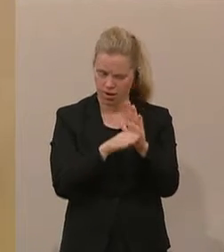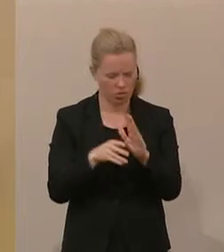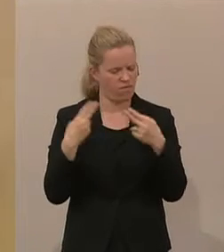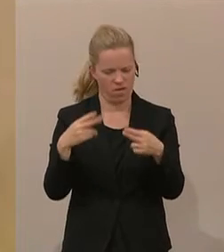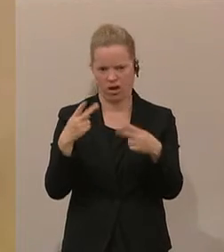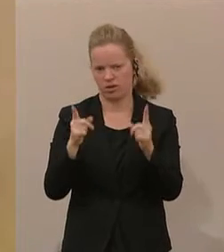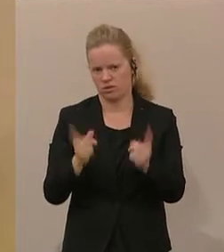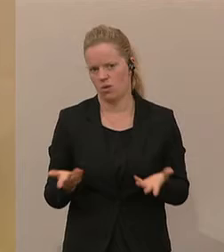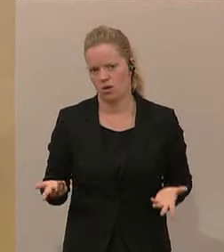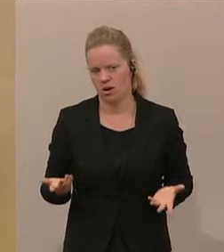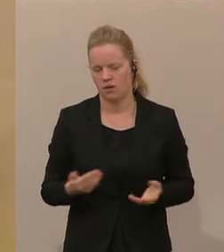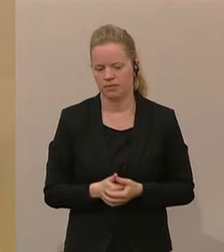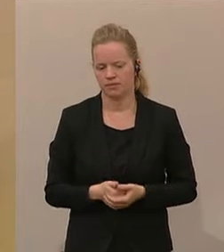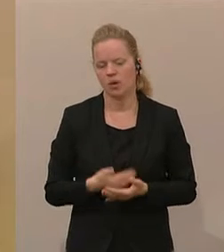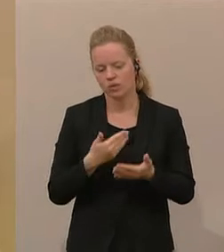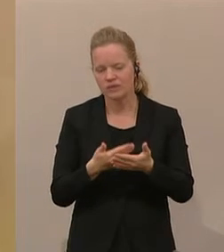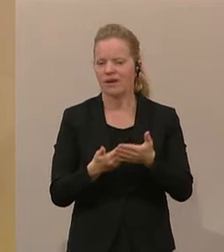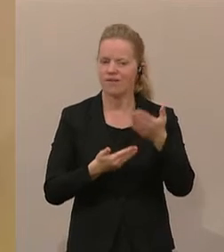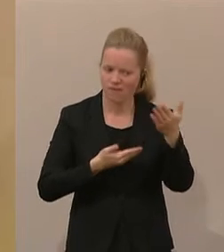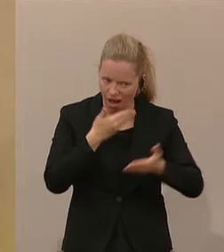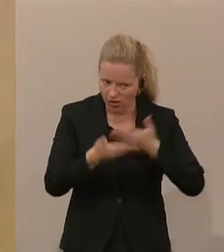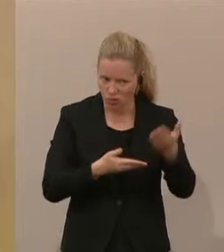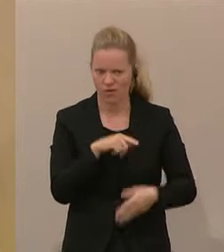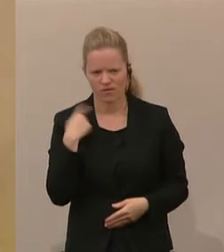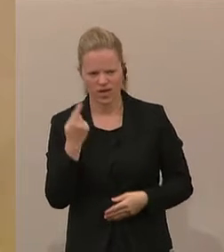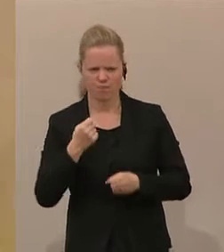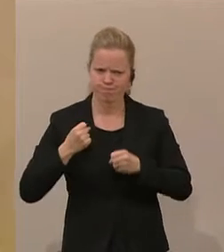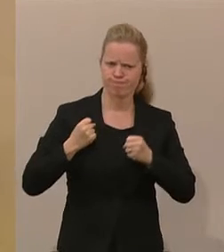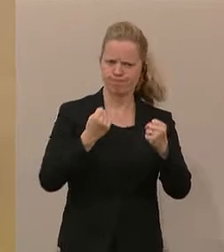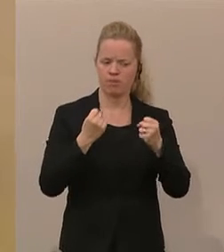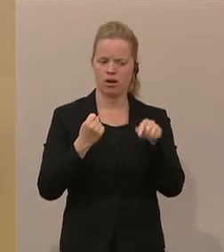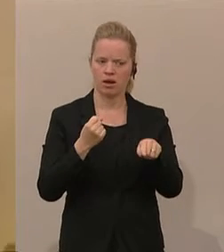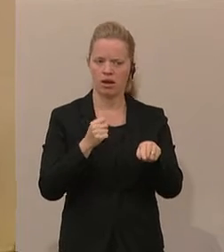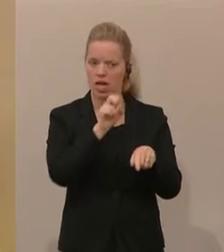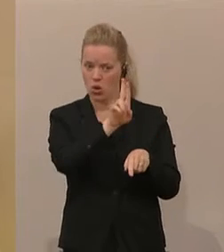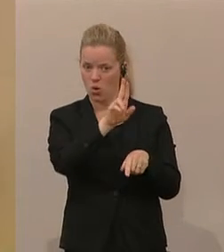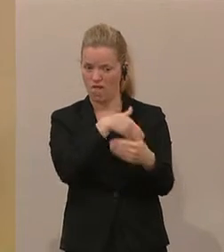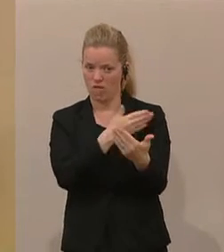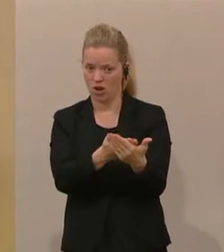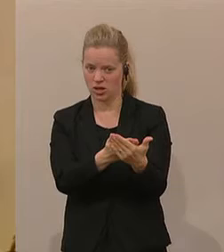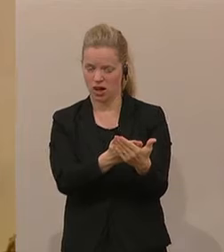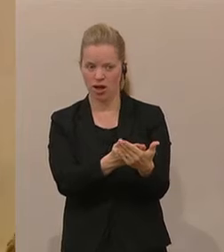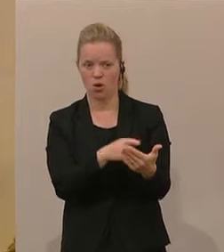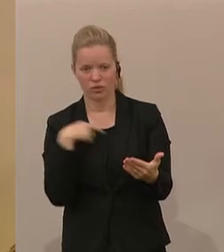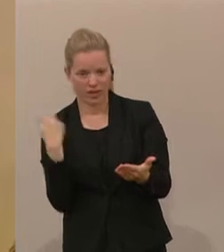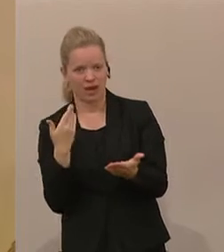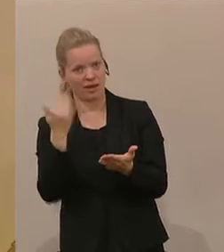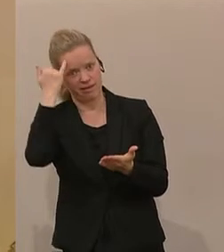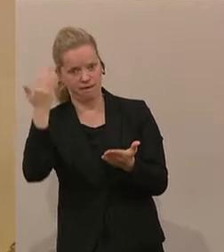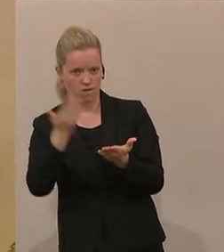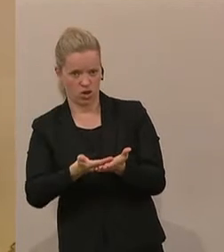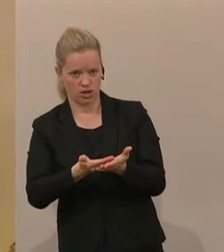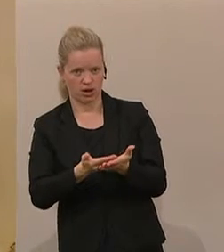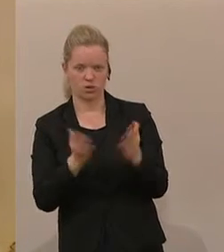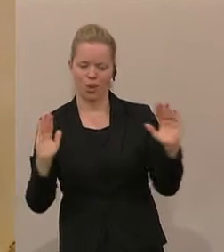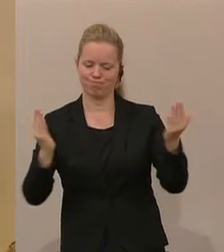wollen deswegen in der Verhandlung dafür sorgen, dass sich dieser Vorschlag der Kommission nach unserem annähert. Wir haben da einiges an